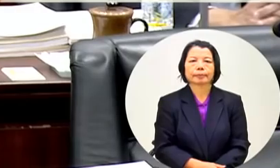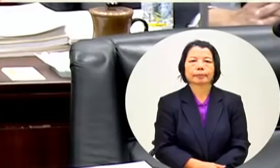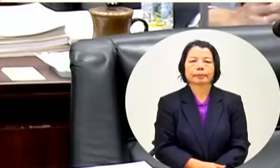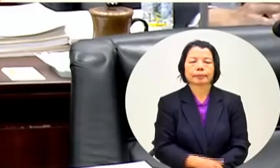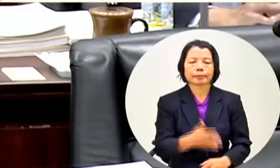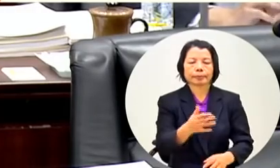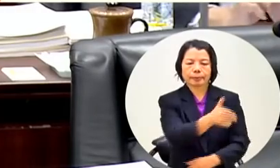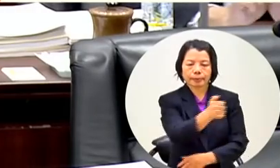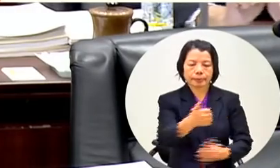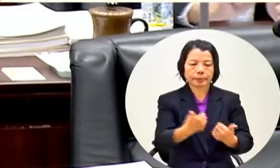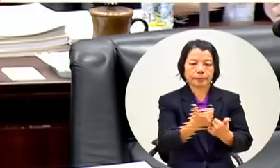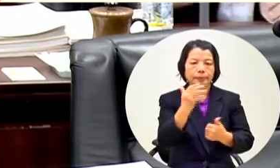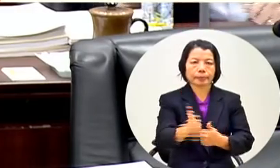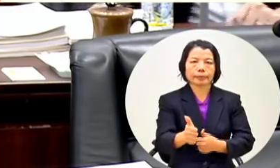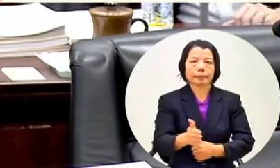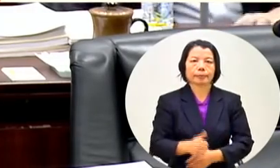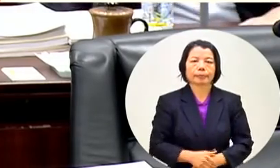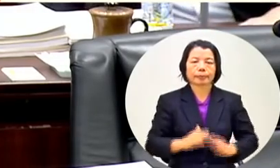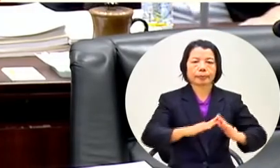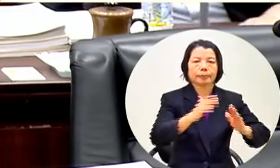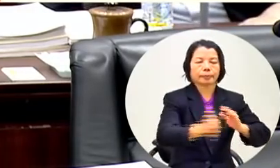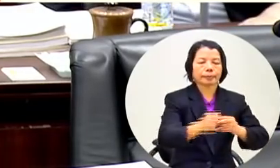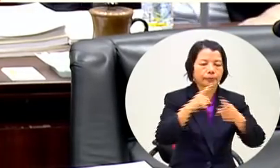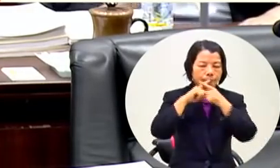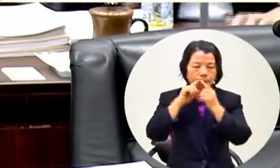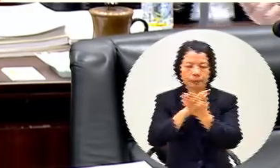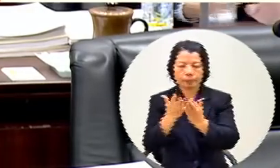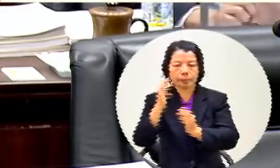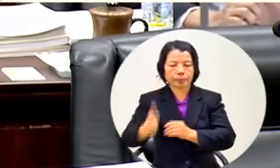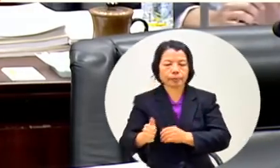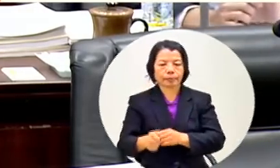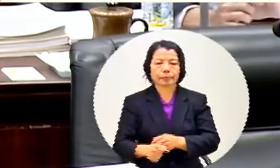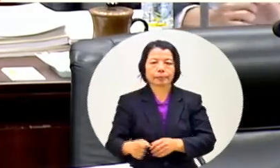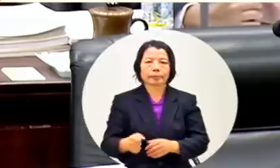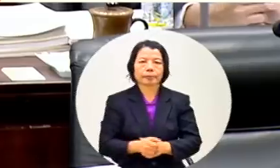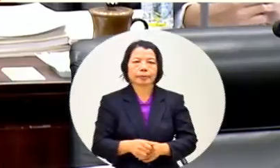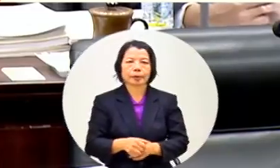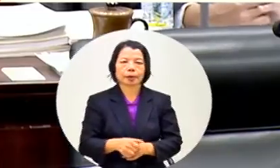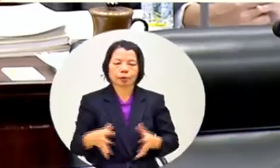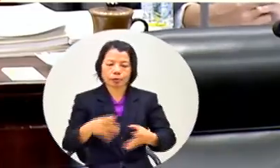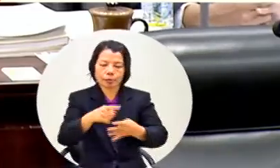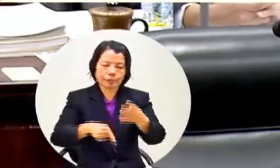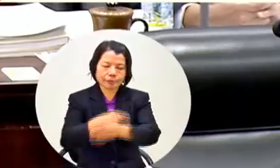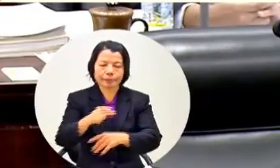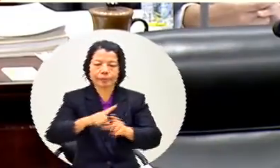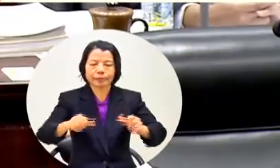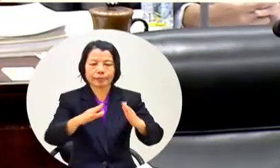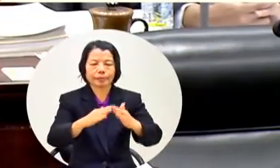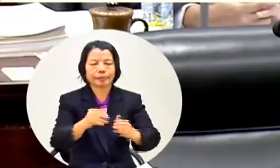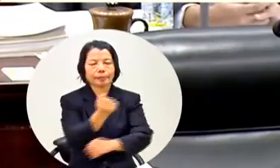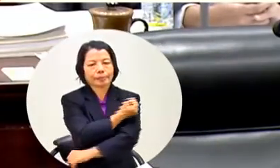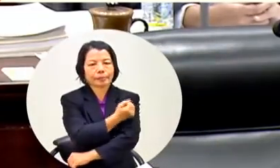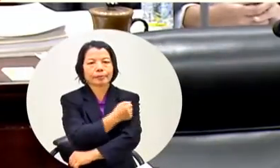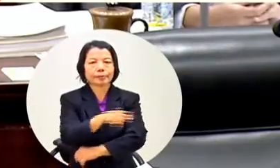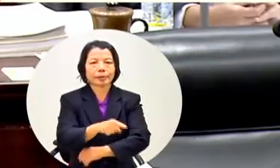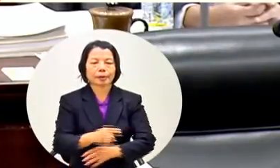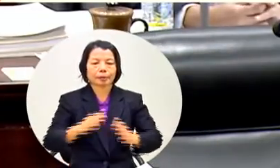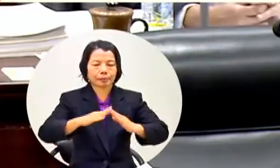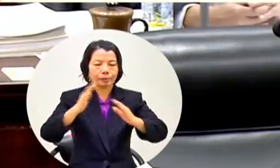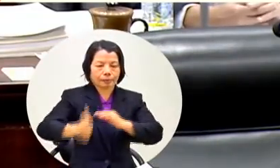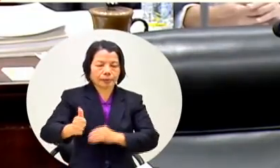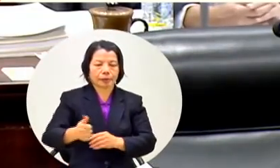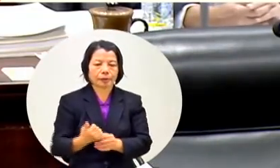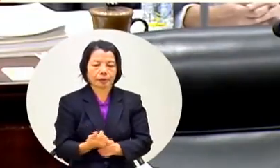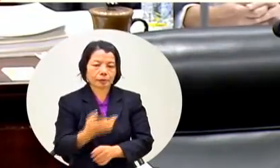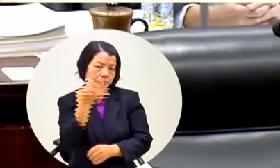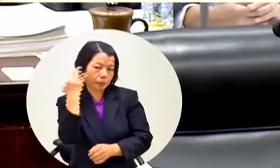长、秘书长还有各位同仁哈，大家辛苦了哈。市长辛苦啊，今天刚当地台北哈，家里回来接受议会对这个轻轨一挂问题